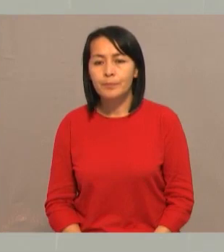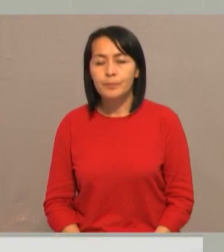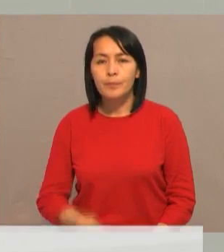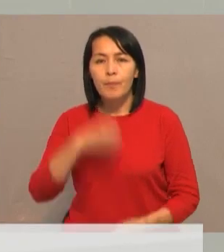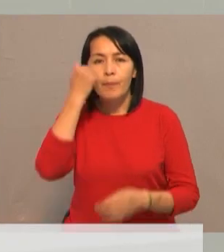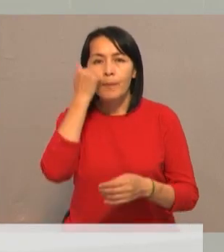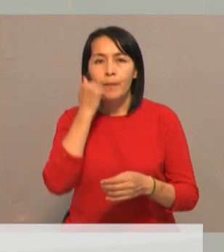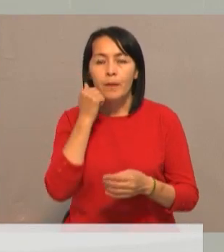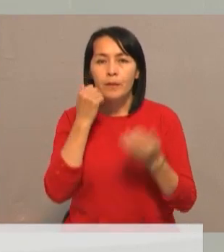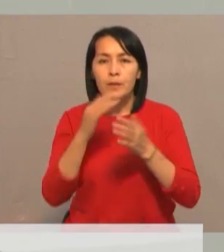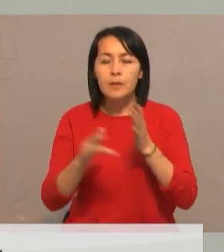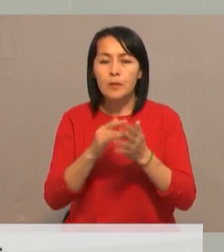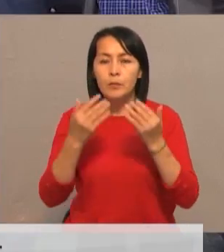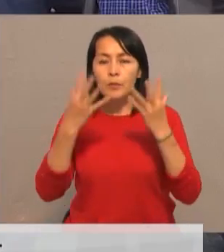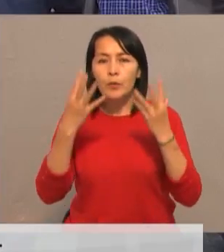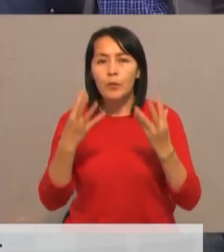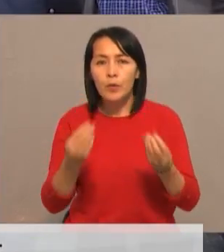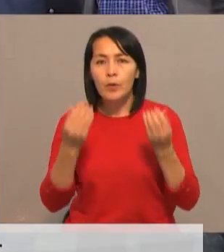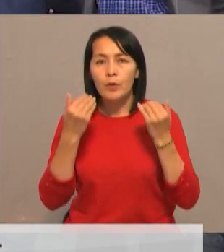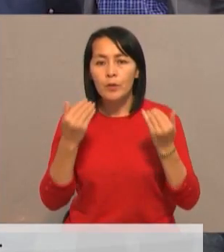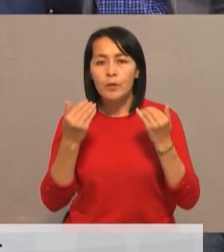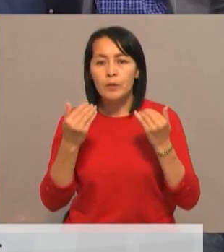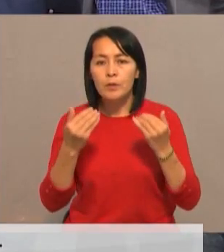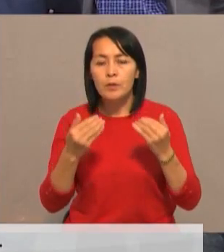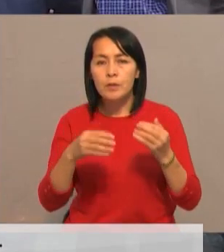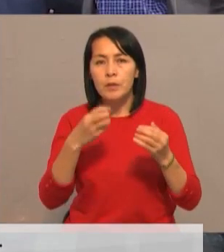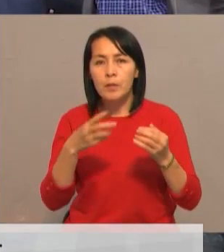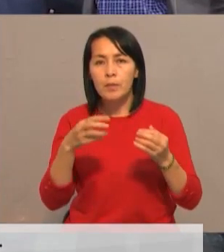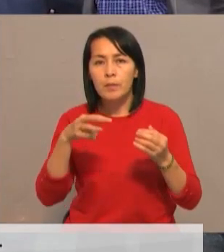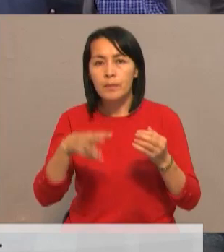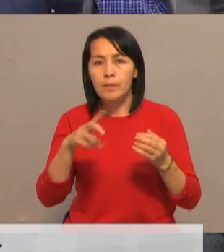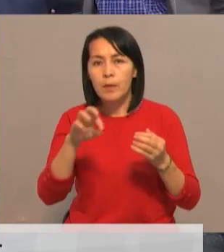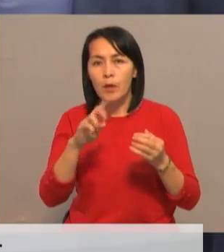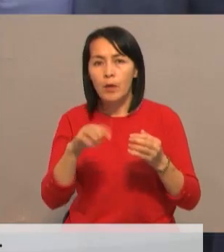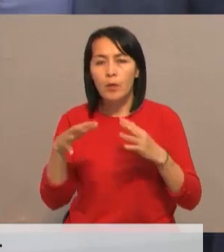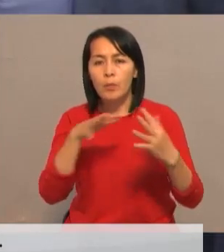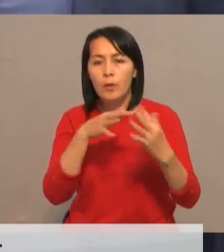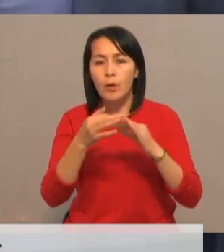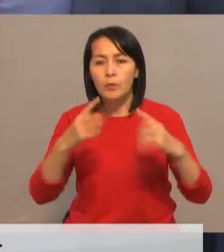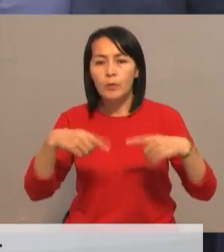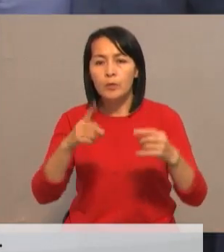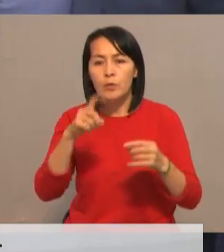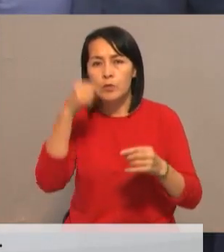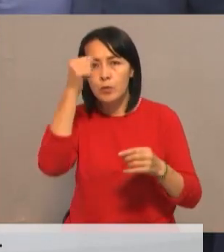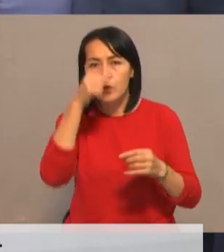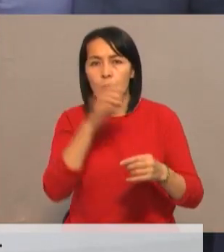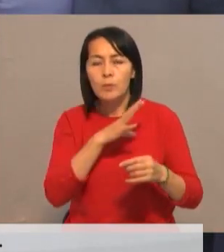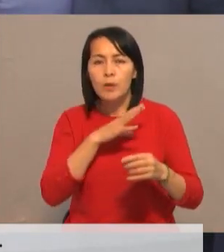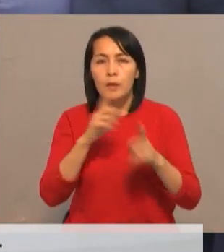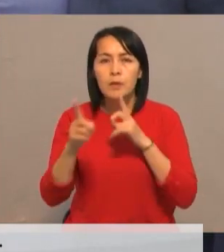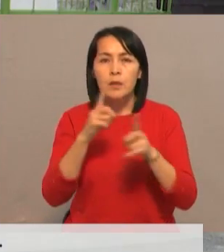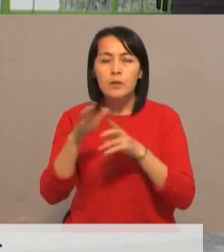Көне Висич қаласы бүгінгі оқсыз қала шұрты аумағында Маяқұм ауылының құрылғанына 100 жыл толуына орай дүбірлі жиын